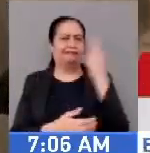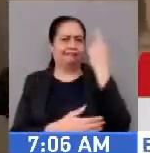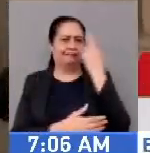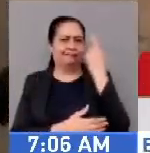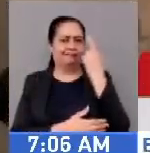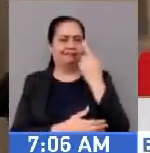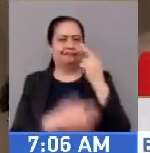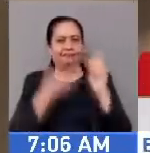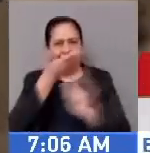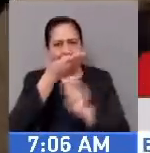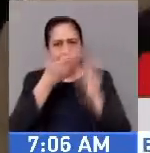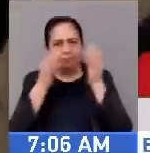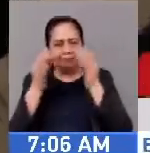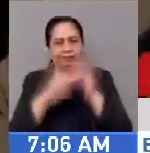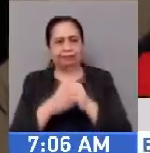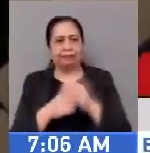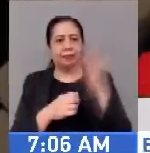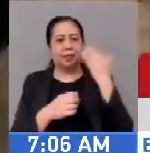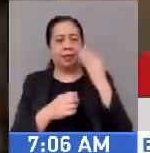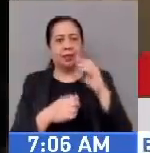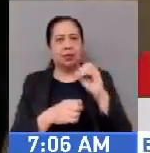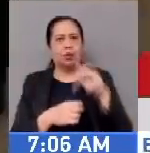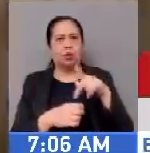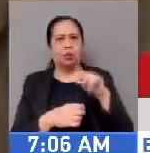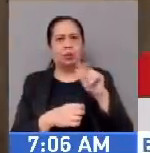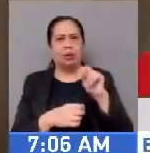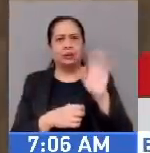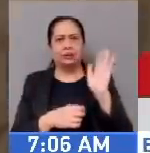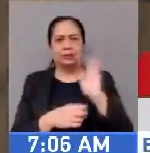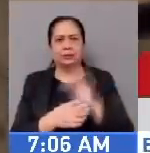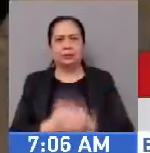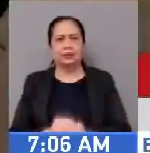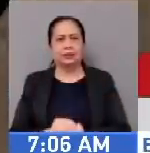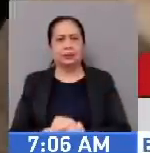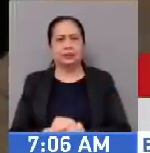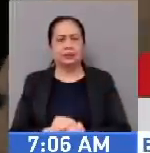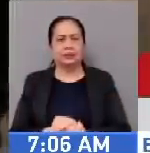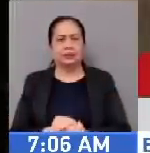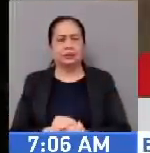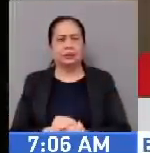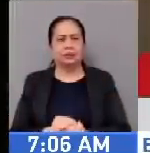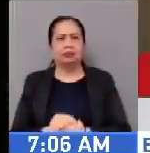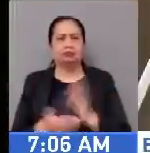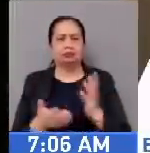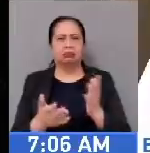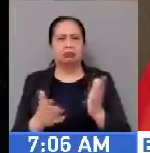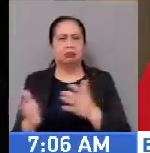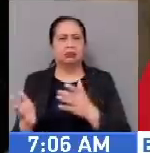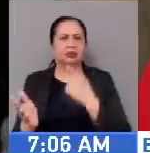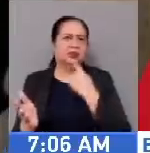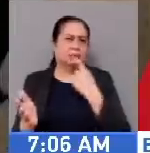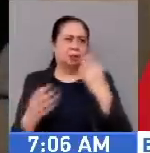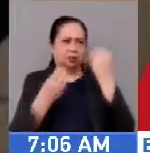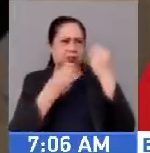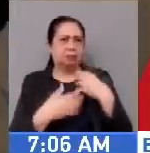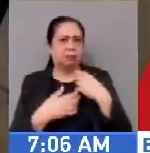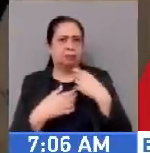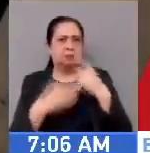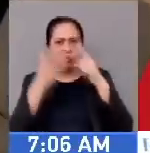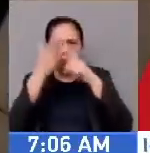ano kasi dati, yung offline ano, parang, oo, yung sabi lang sa amin for verification.